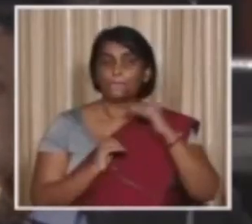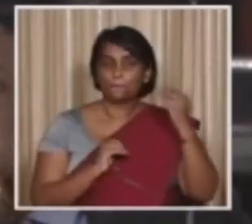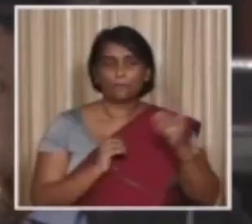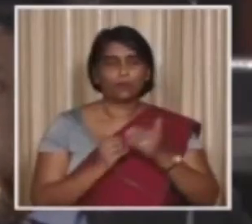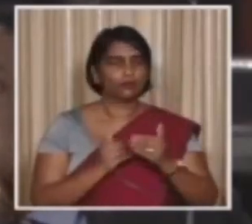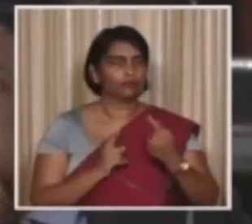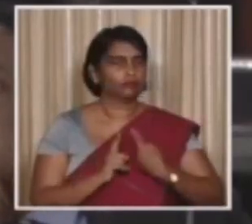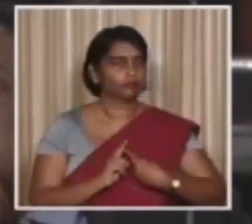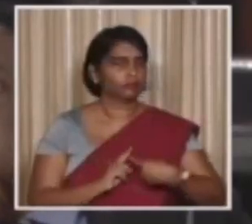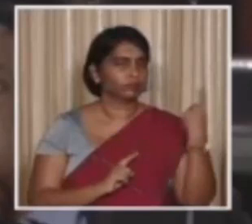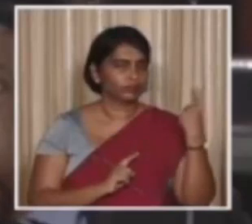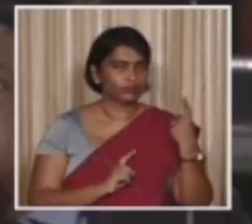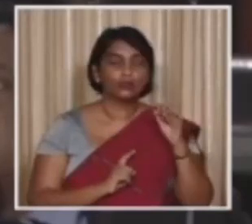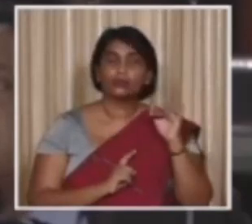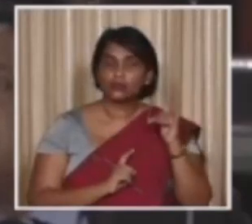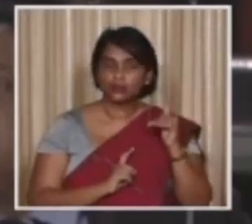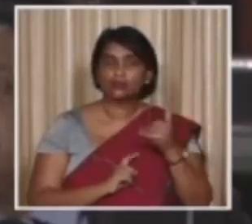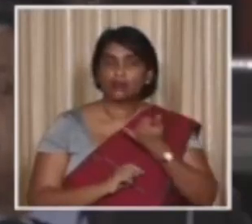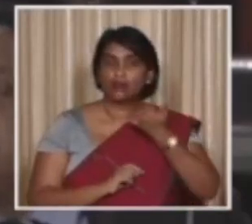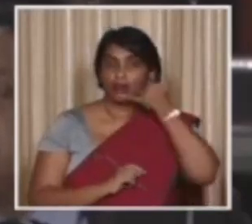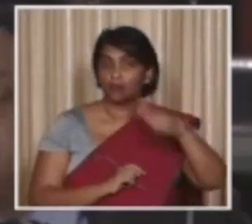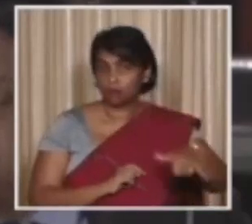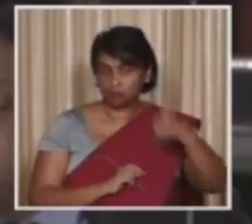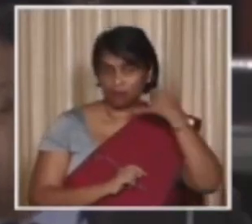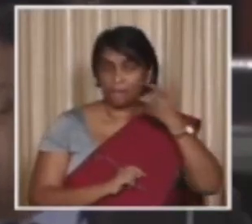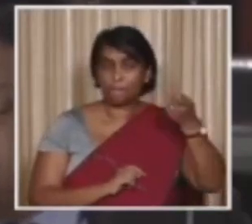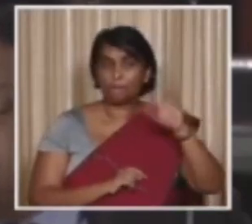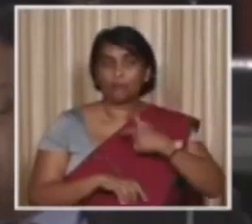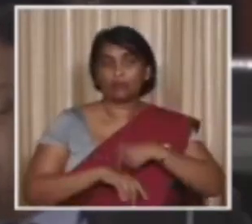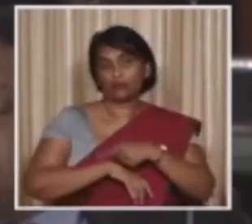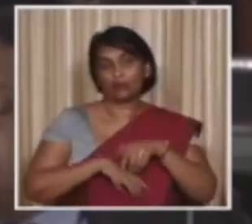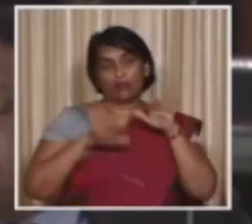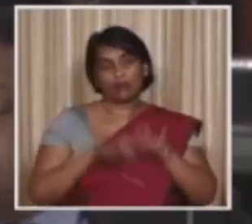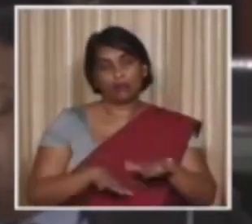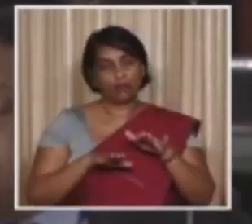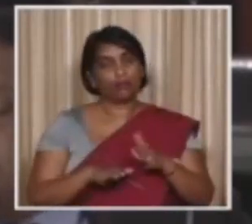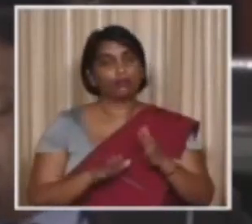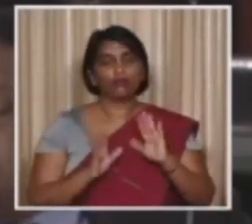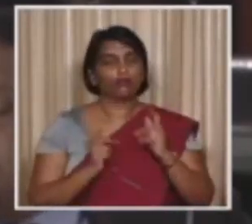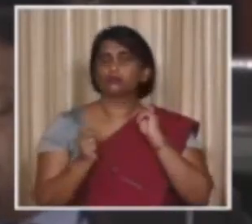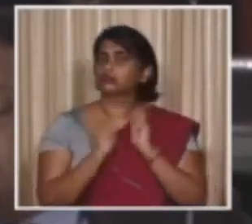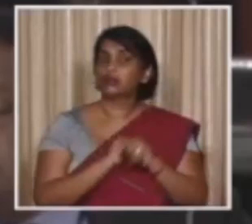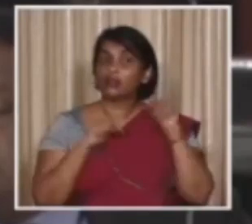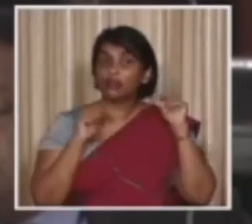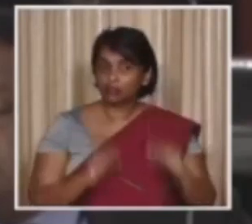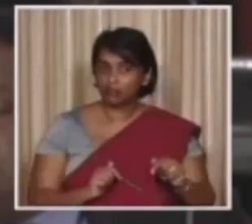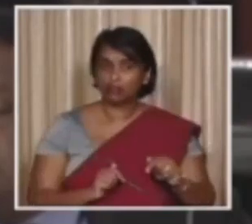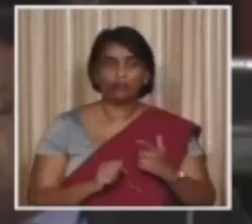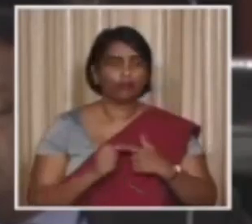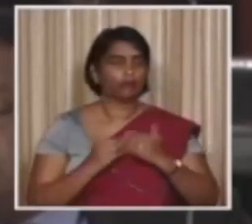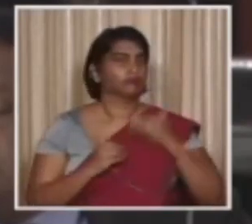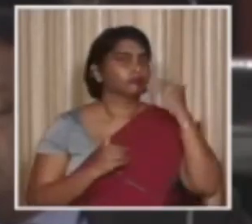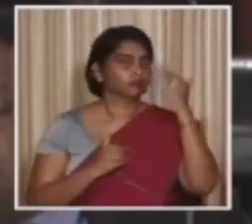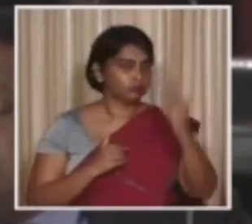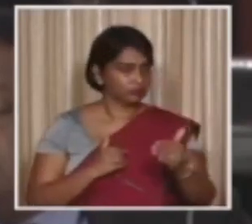ශීඝ්‍රව දිවුරු වුණා. සමහර ලාට ස්ථාවර දුරකතනයක් ගන්න මොනතරම් කාලයක් අපිට බලන් ඉන්න වෙනවද? හැබැයි ඒක වෙනස් වුණා. හැබැයි දැන් වෙනකොට ඊටත් වැඩිය අහට